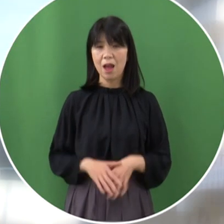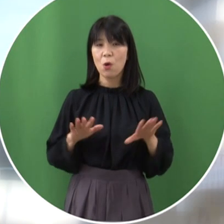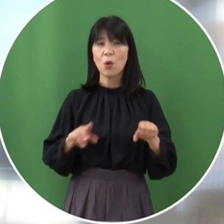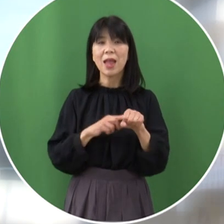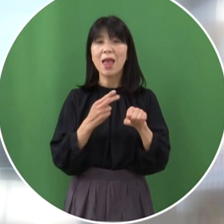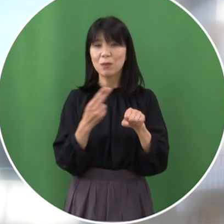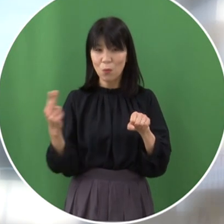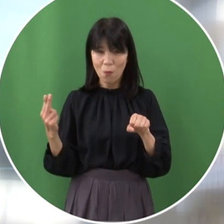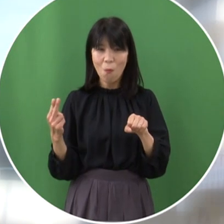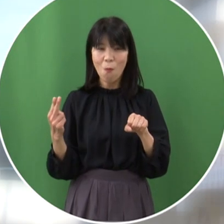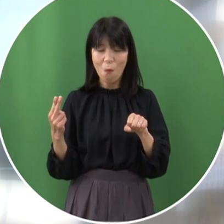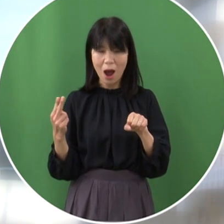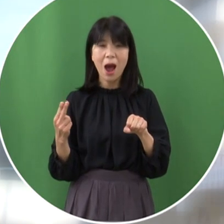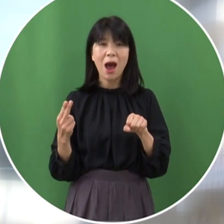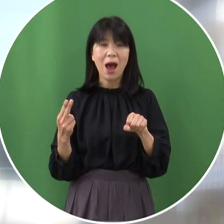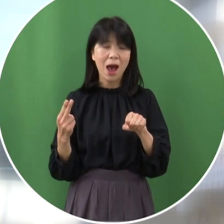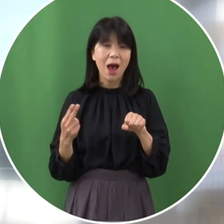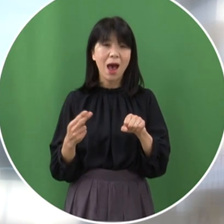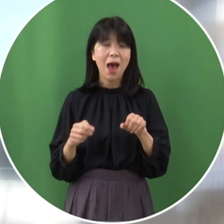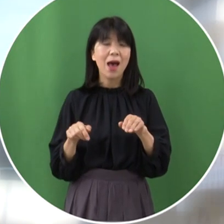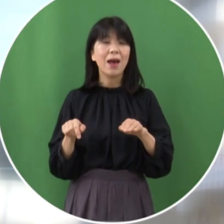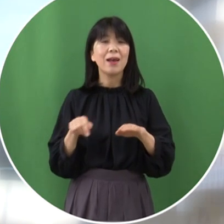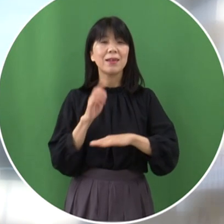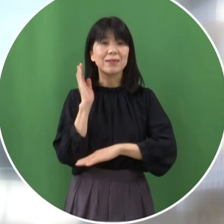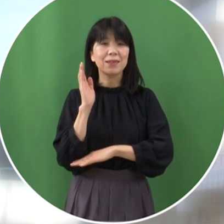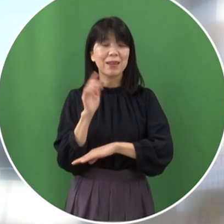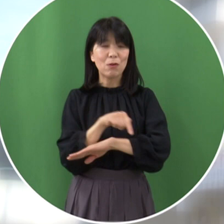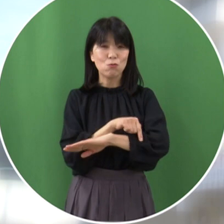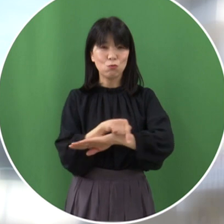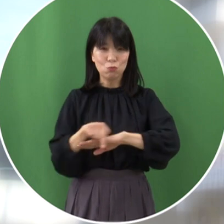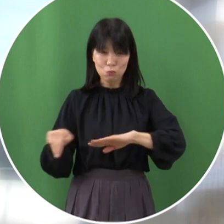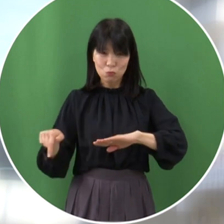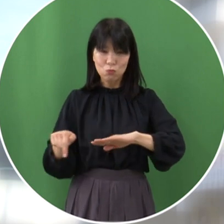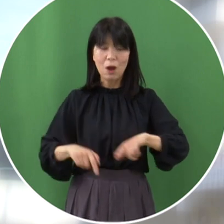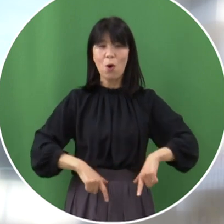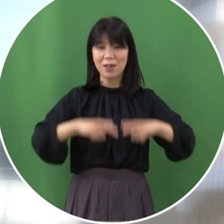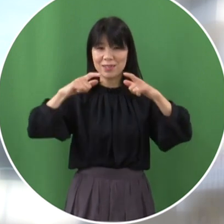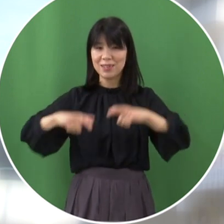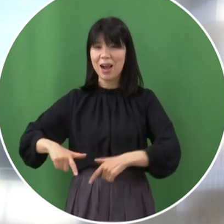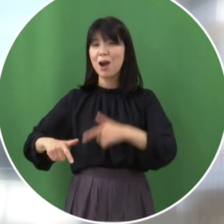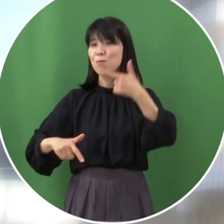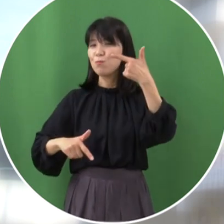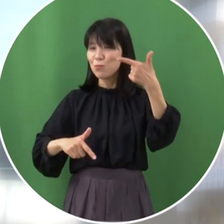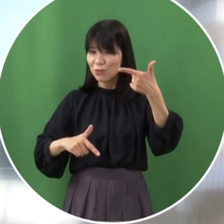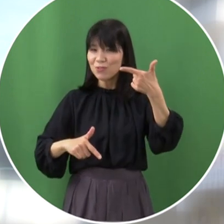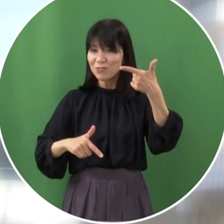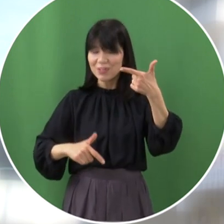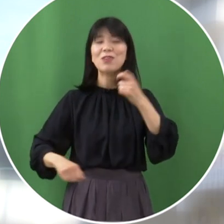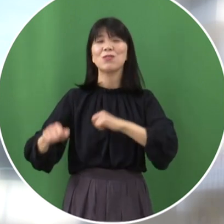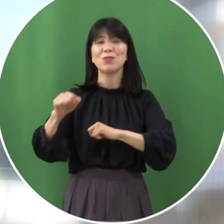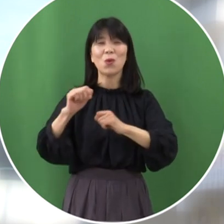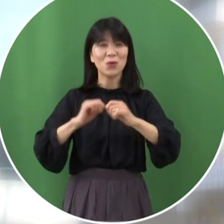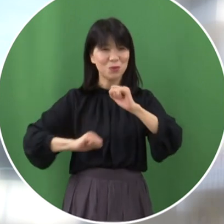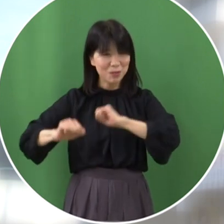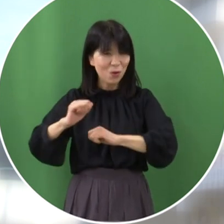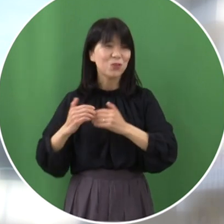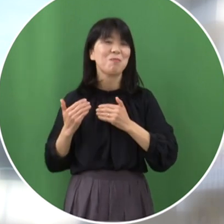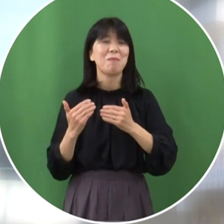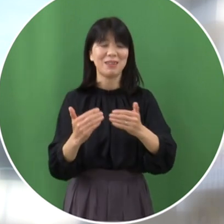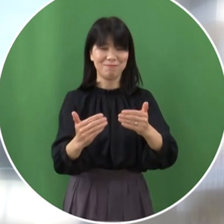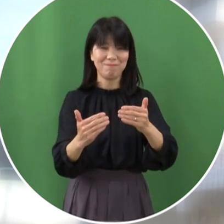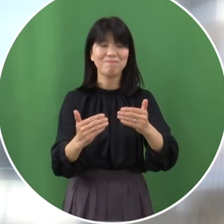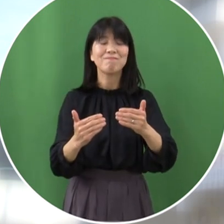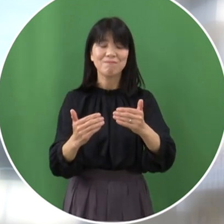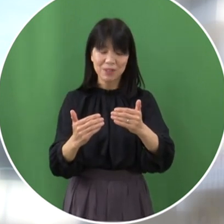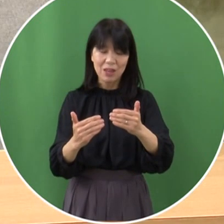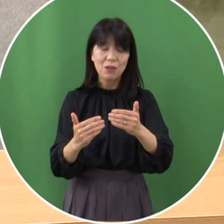施策展開の柱を掲げて取り組みを推進していきます。 それではそれぞれについてお聞きしたいと思います